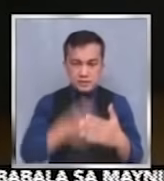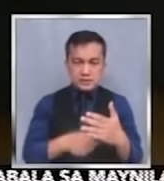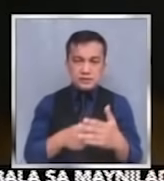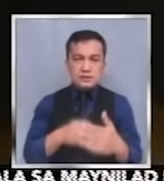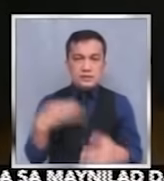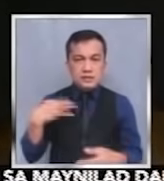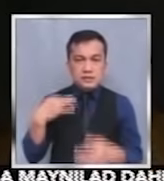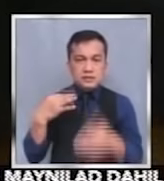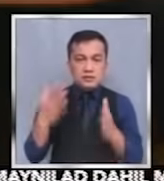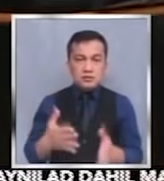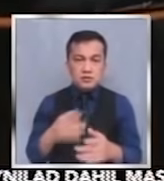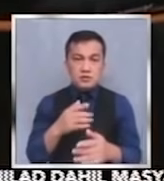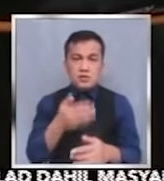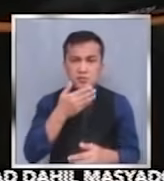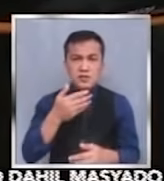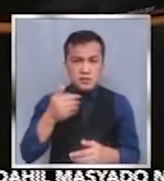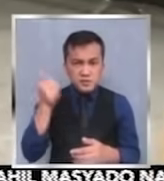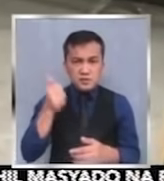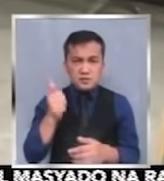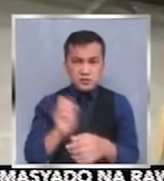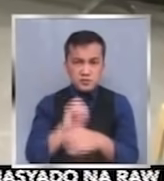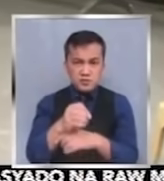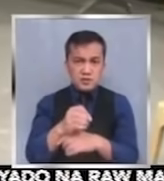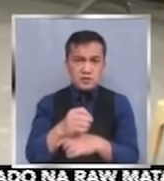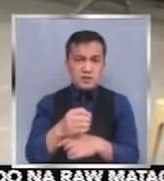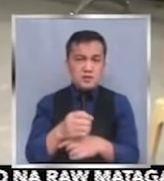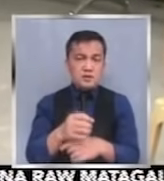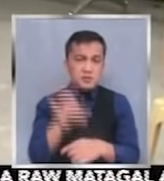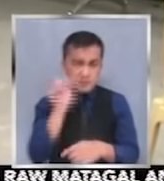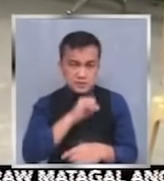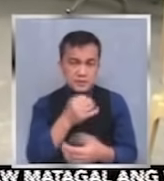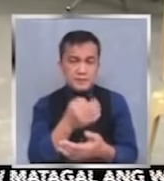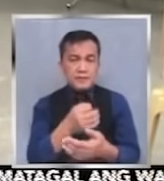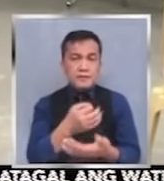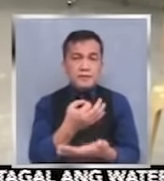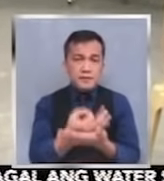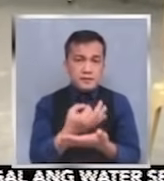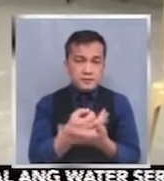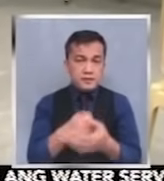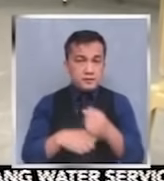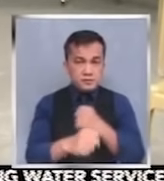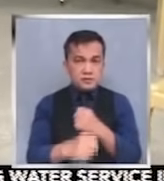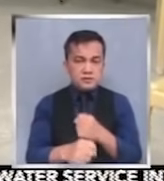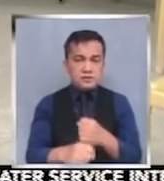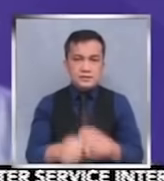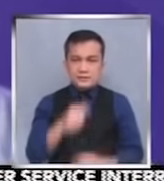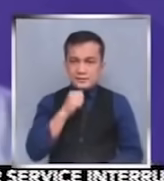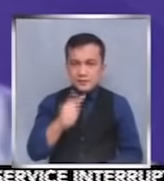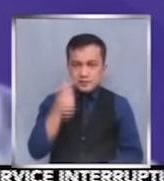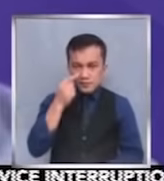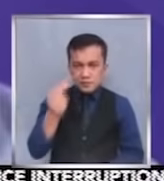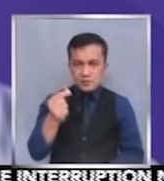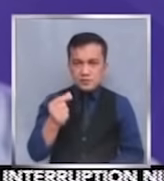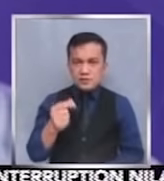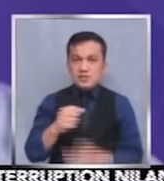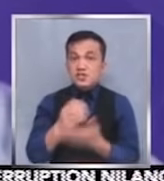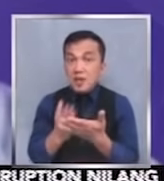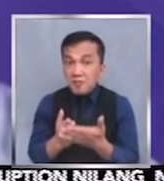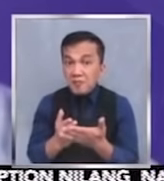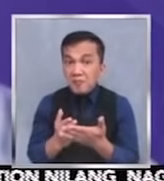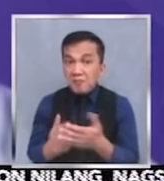mga nagdadeklara ng sumobrang campaign fund, pero hindi raw imposible na merong hindi na lang umaamin. Kaya panawagan